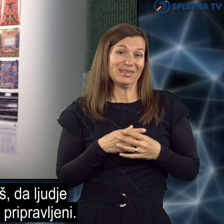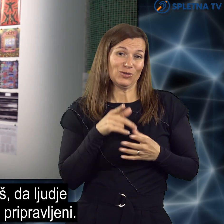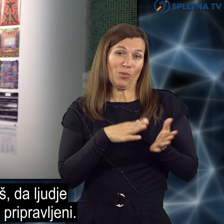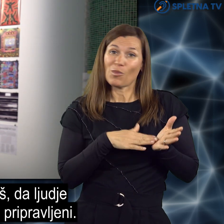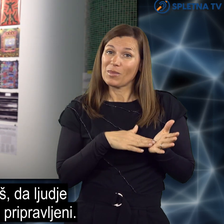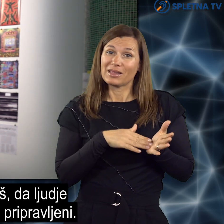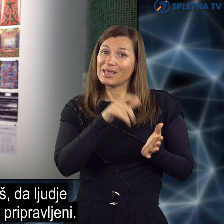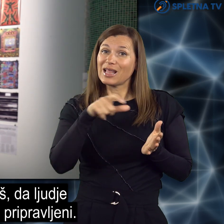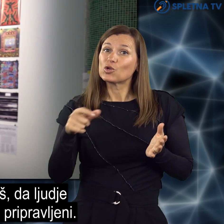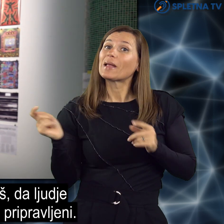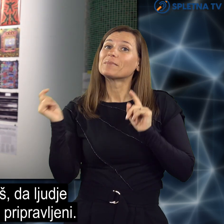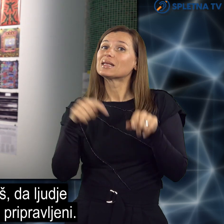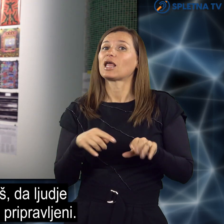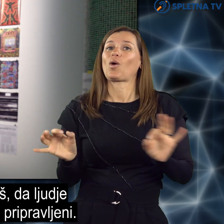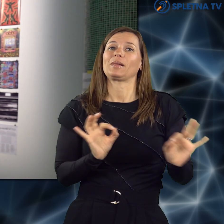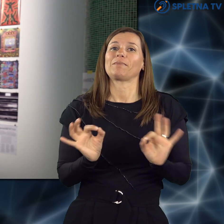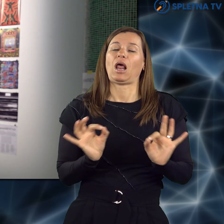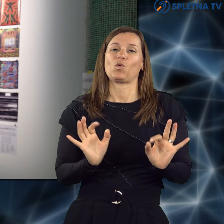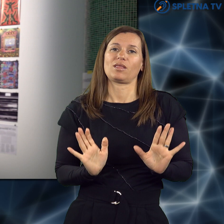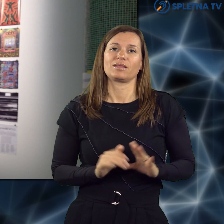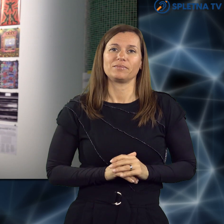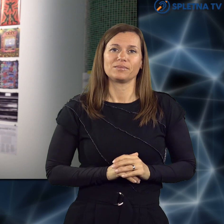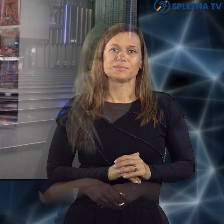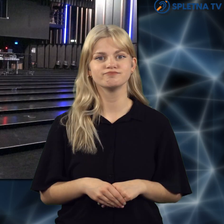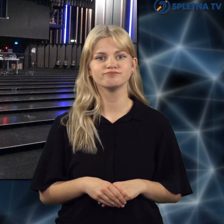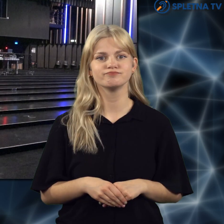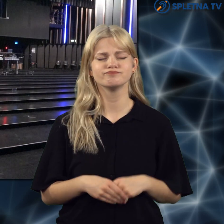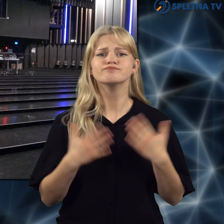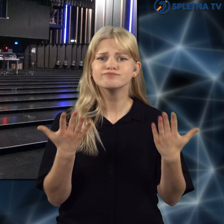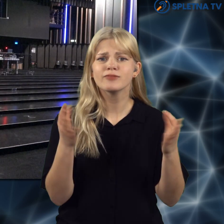To veš, da ljudje pridejo tudi pripravljeni, ne?